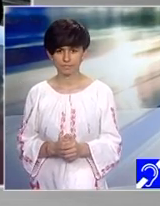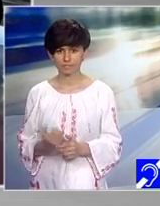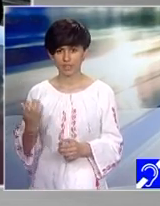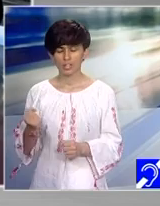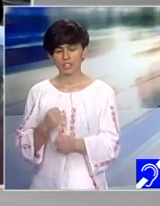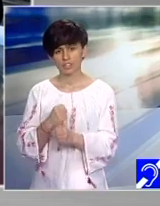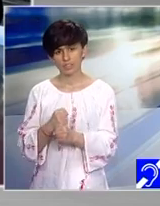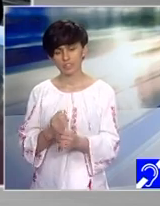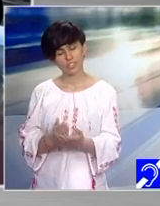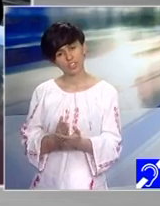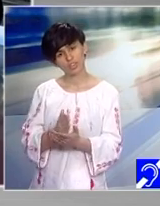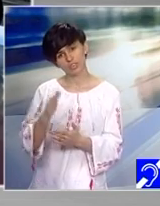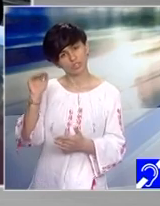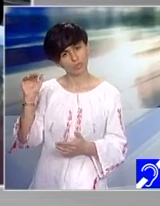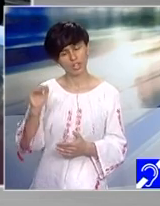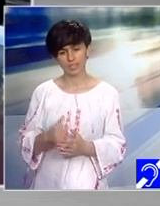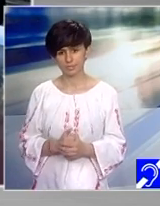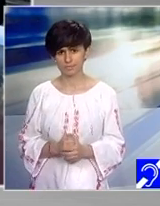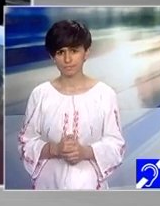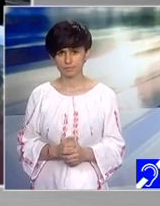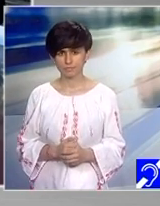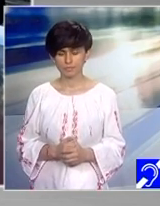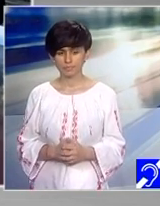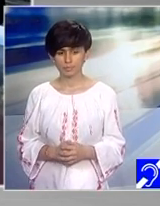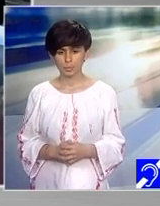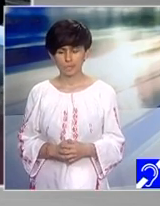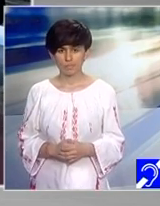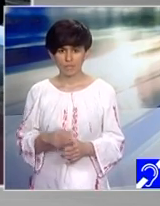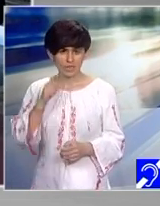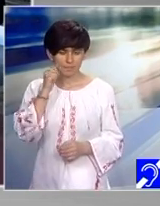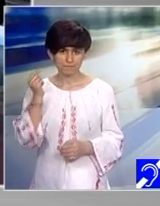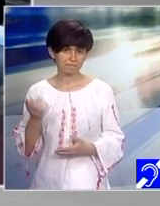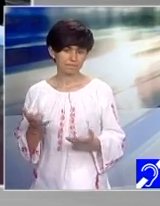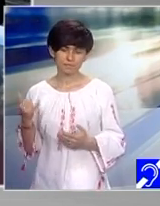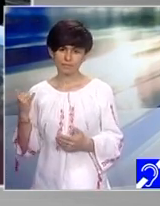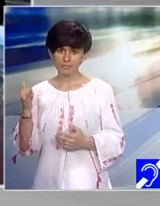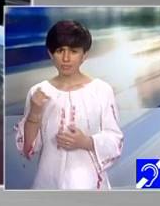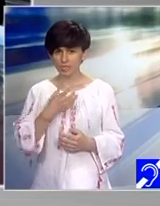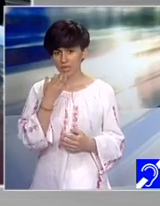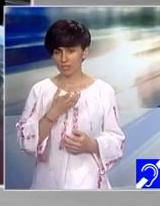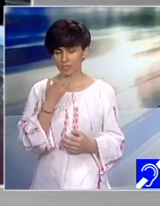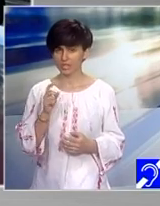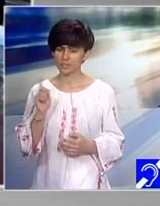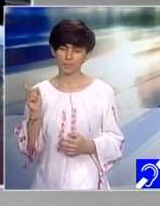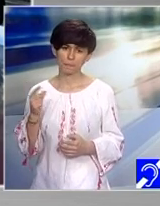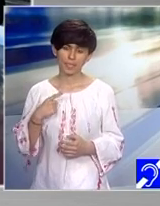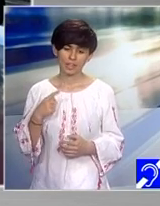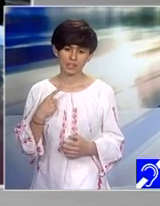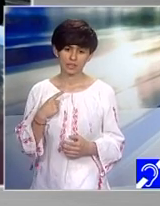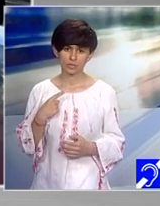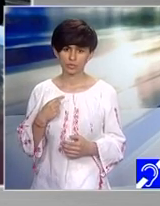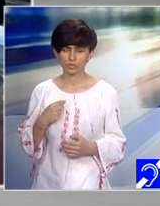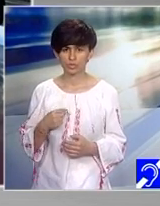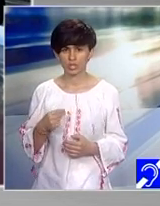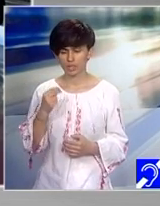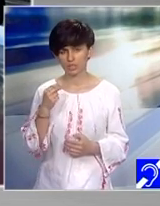doar? Păi, într-adevăr, să se aplice. Da, în primul rând, oamenii care au venit la conferință nu au fost doar consumatori